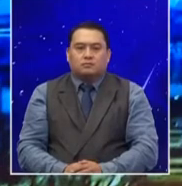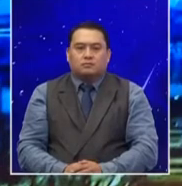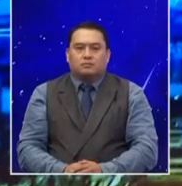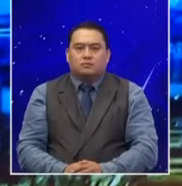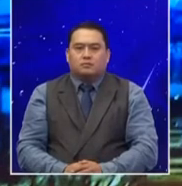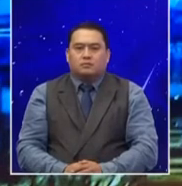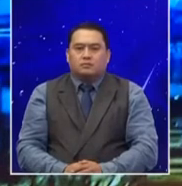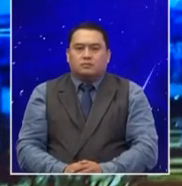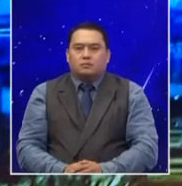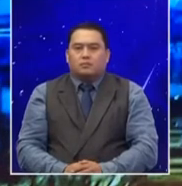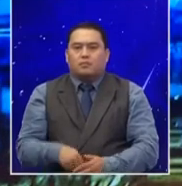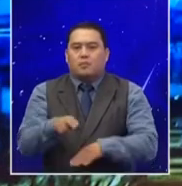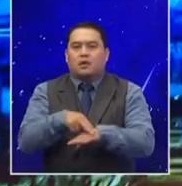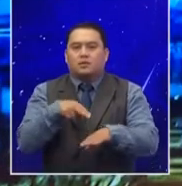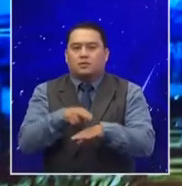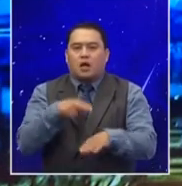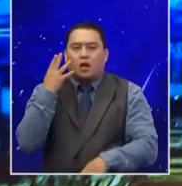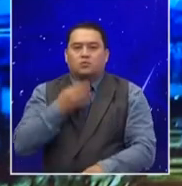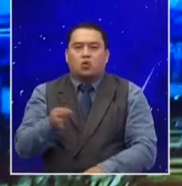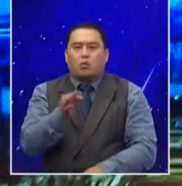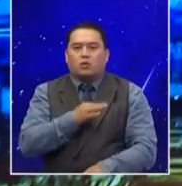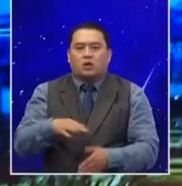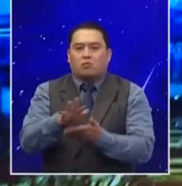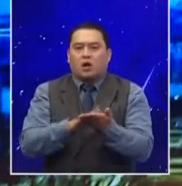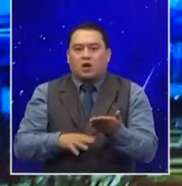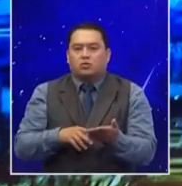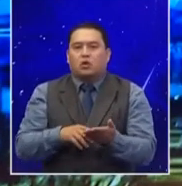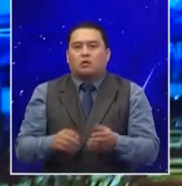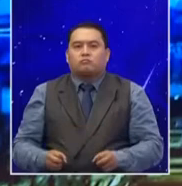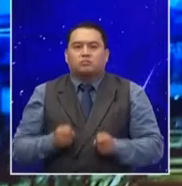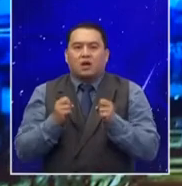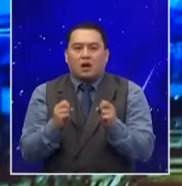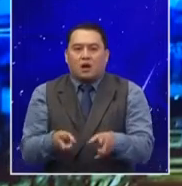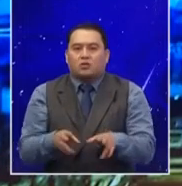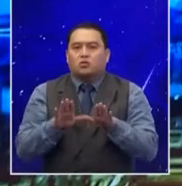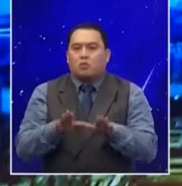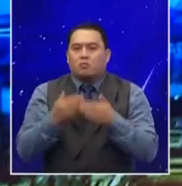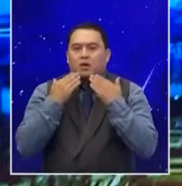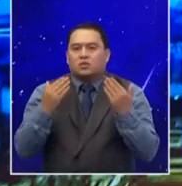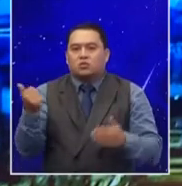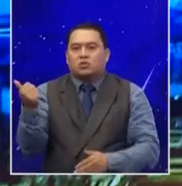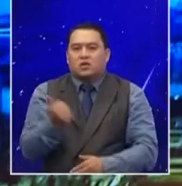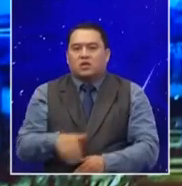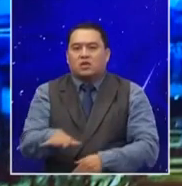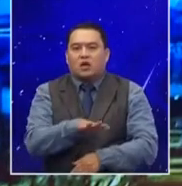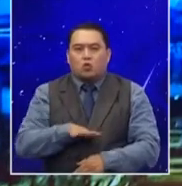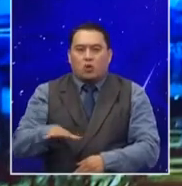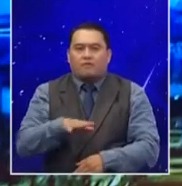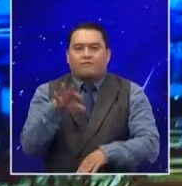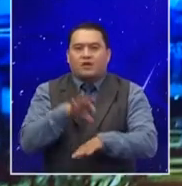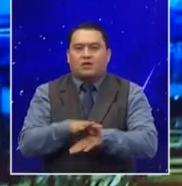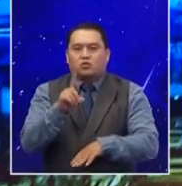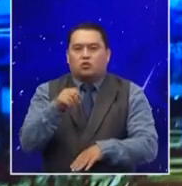На страже порядка. Полицейские Алматинской области продолжают борьбу с браконьерами. Только за последнюю неделю на территории региона